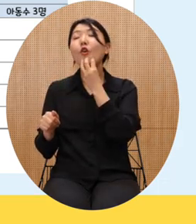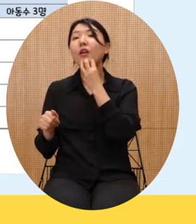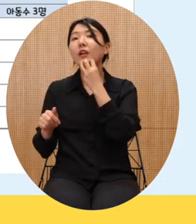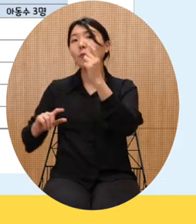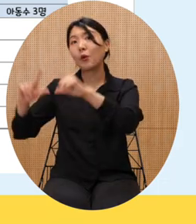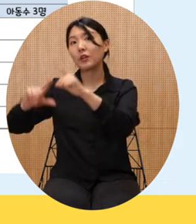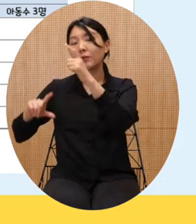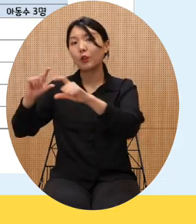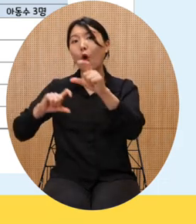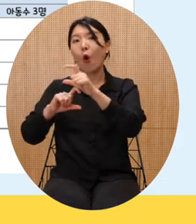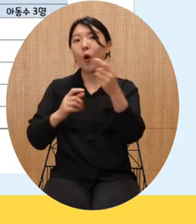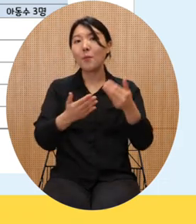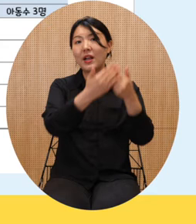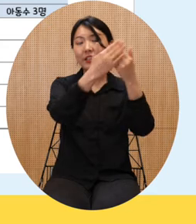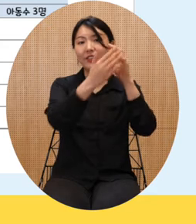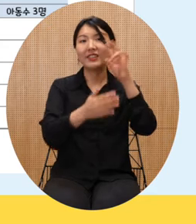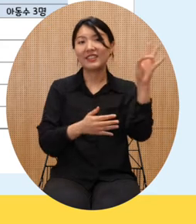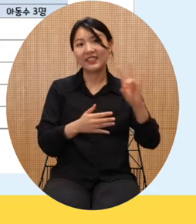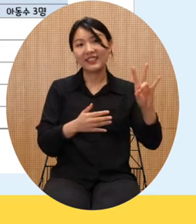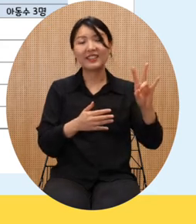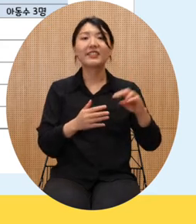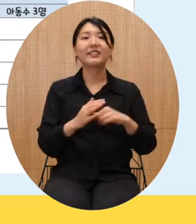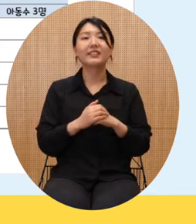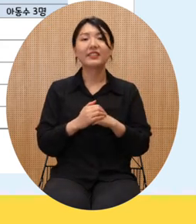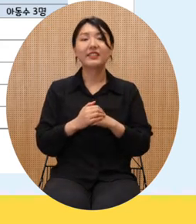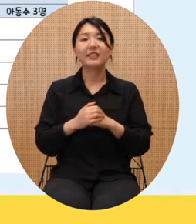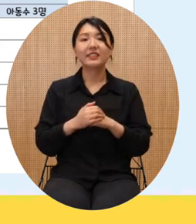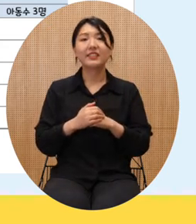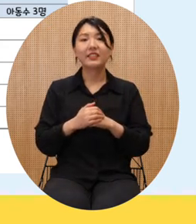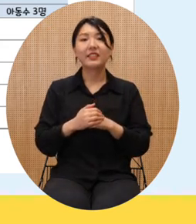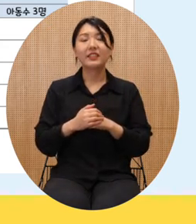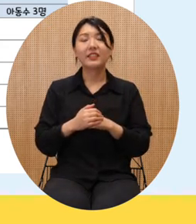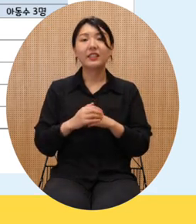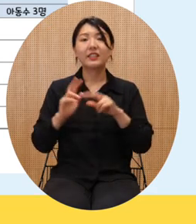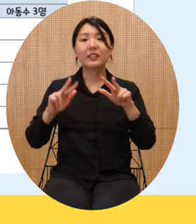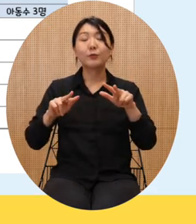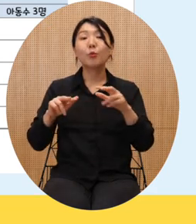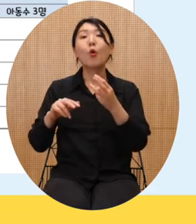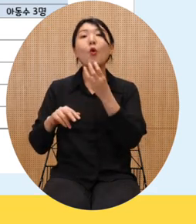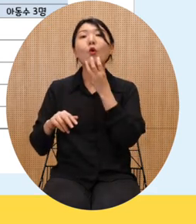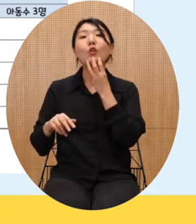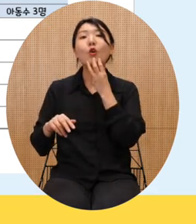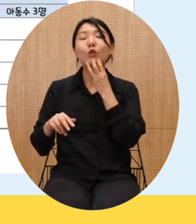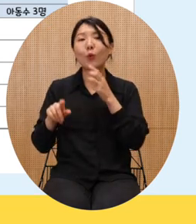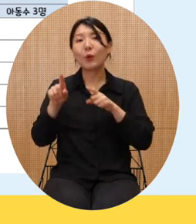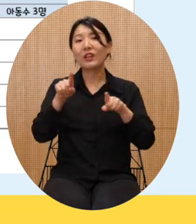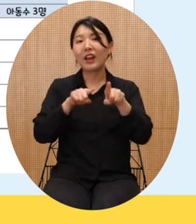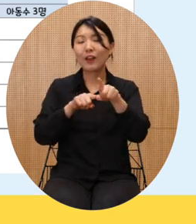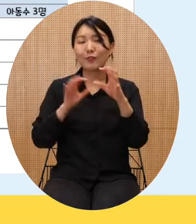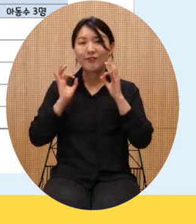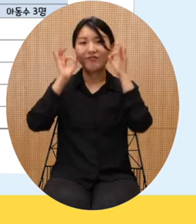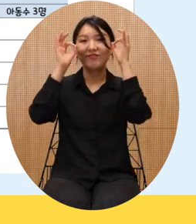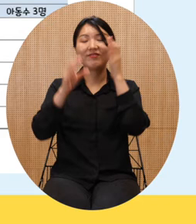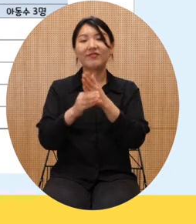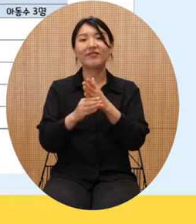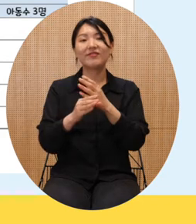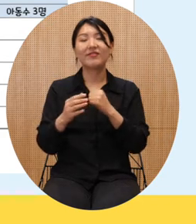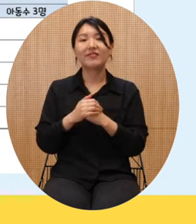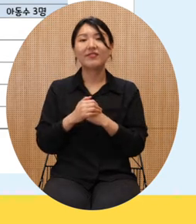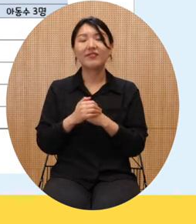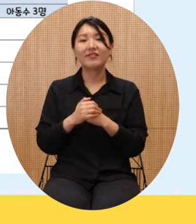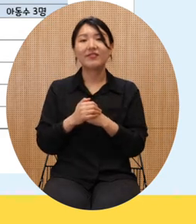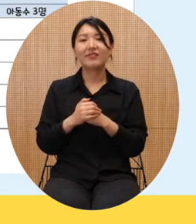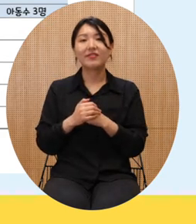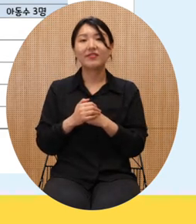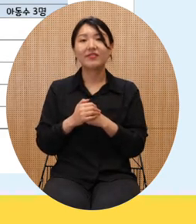이걸 훨씬 더 발전시킨 모형으로 시흥이 하고 있고요. 다른 서울도 이제 조금씩 따라가려고 하고 있는 중입니다. 오히려